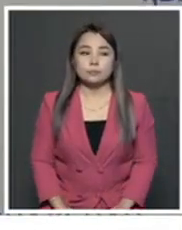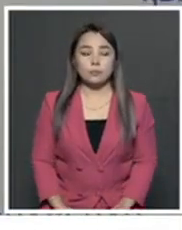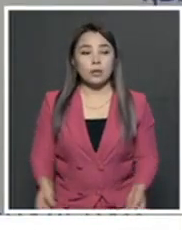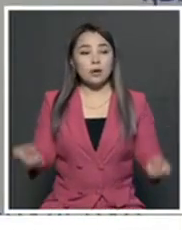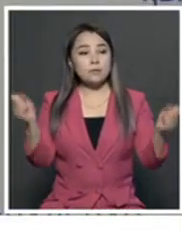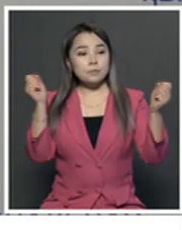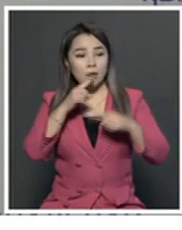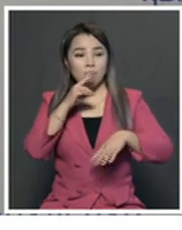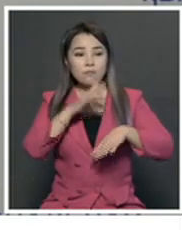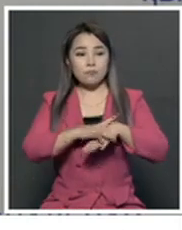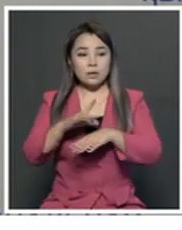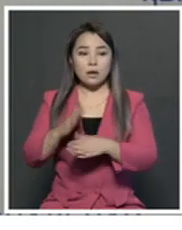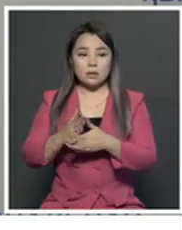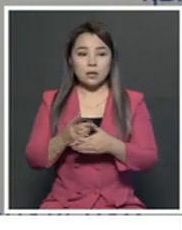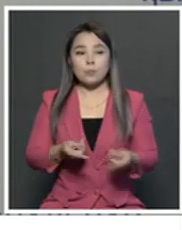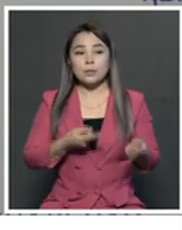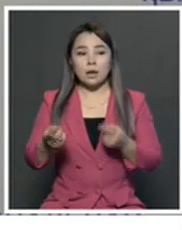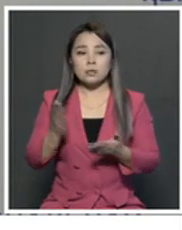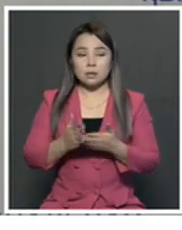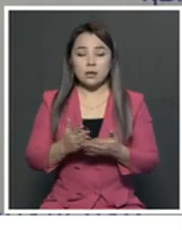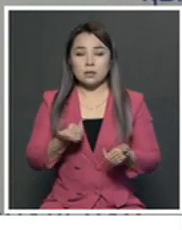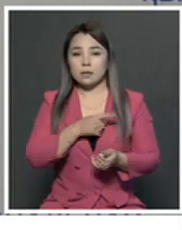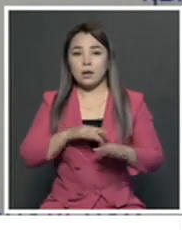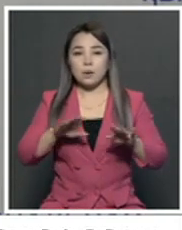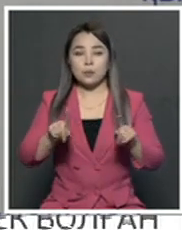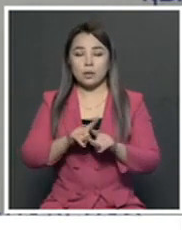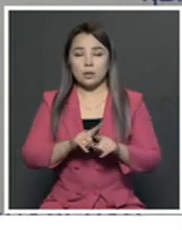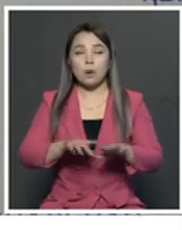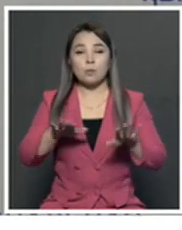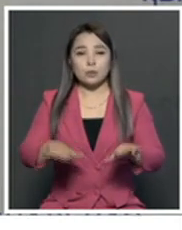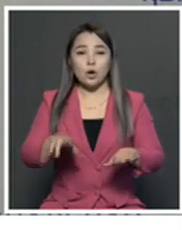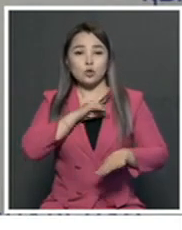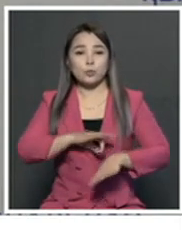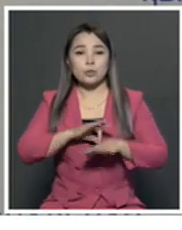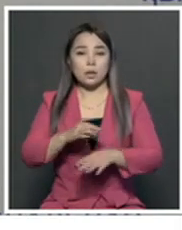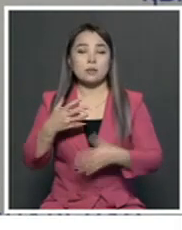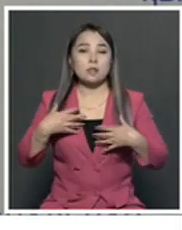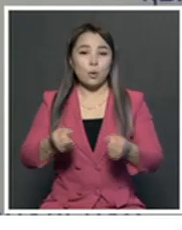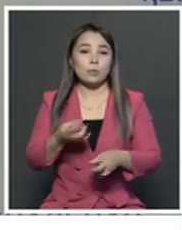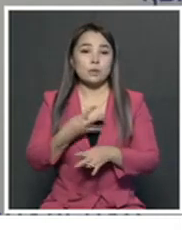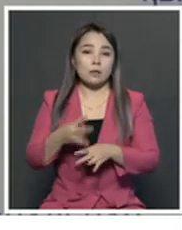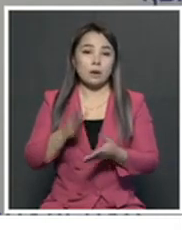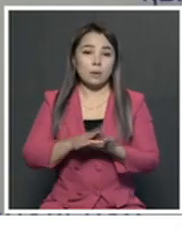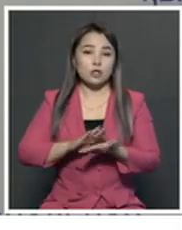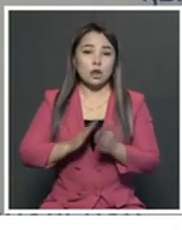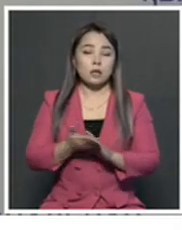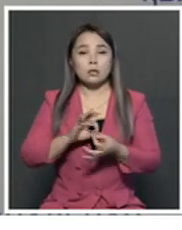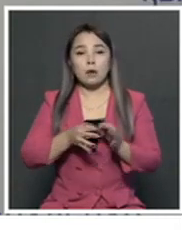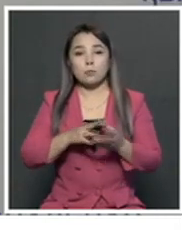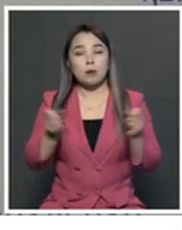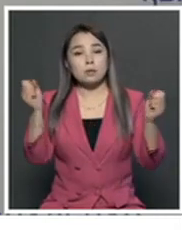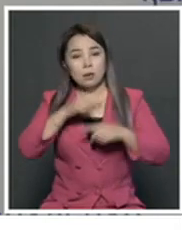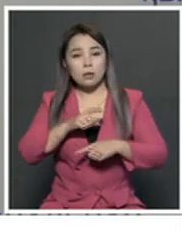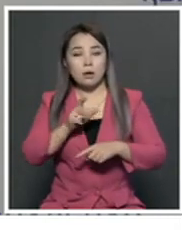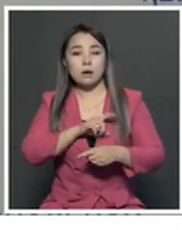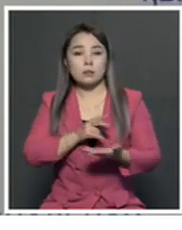Выявляются факты пересечения санитарных постов. Жақында теңіз кенішіндегі жұмысшылардың денсаулығына қауіп төндіретіндей жағдайлар анықталды. Кей